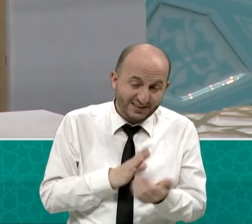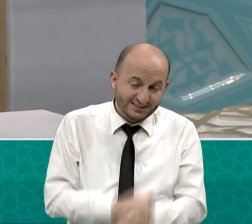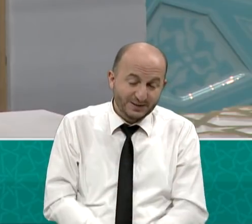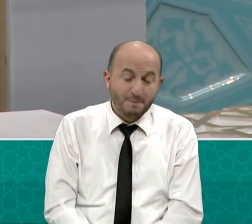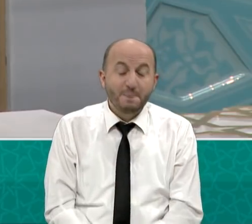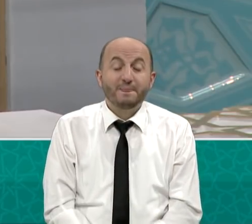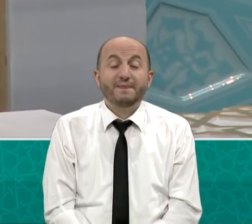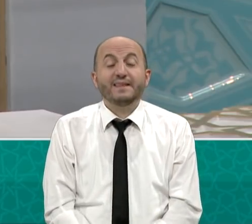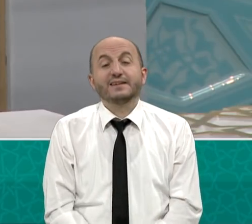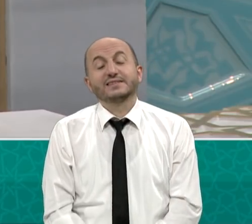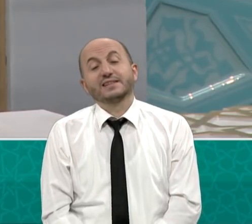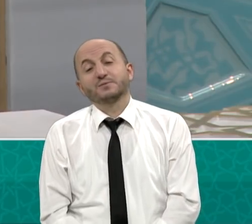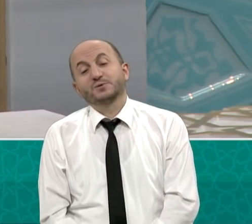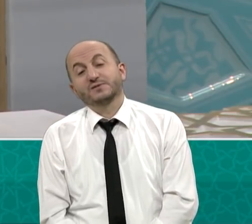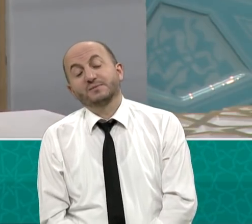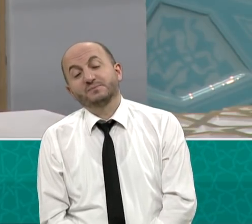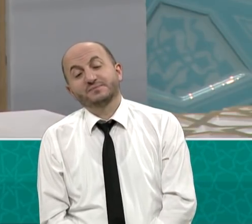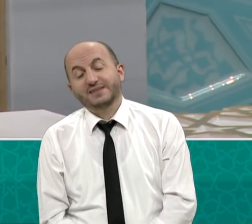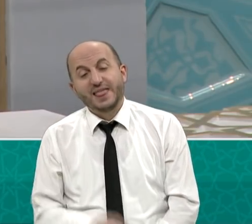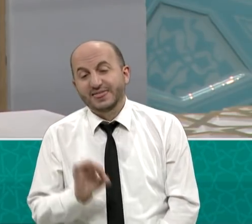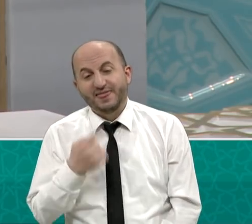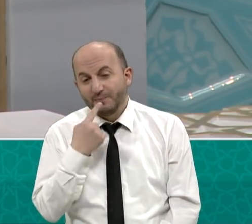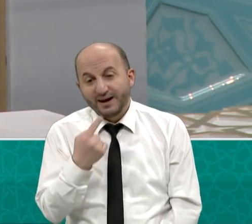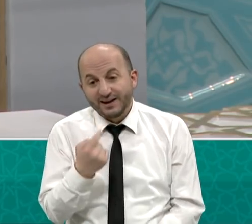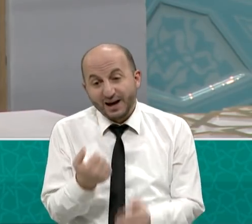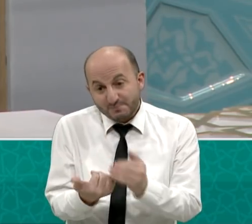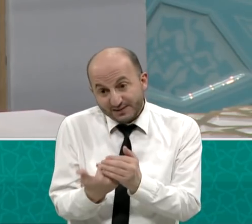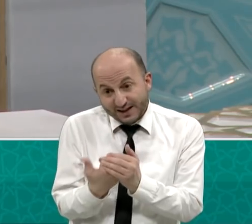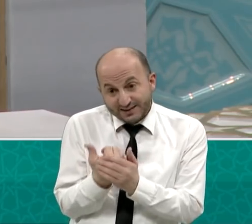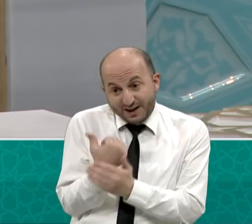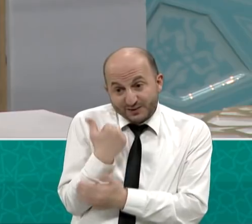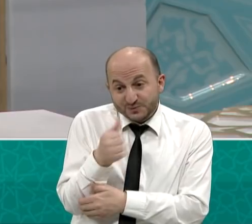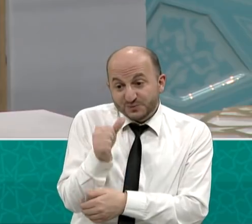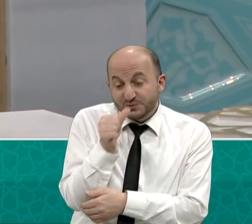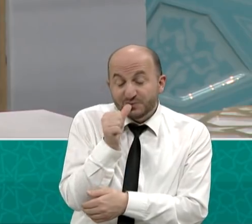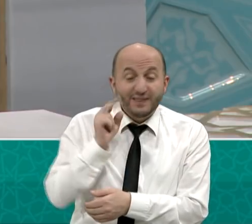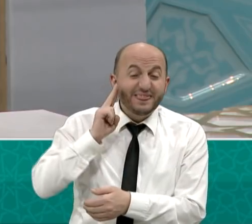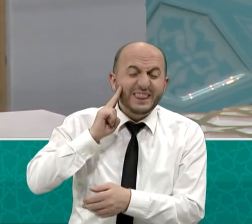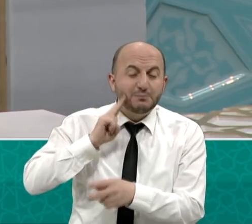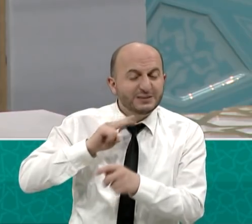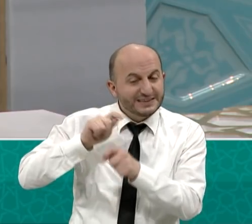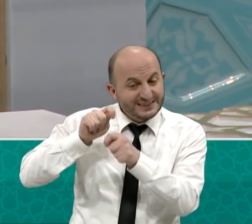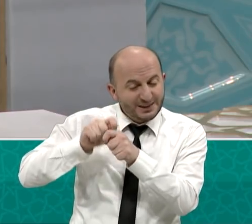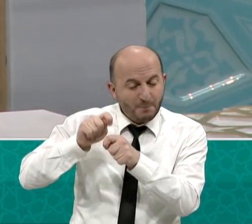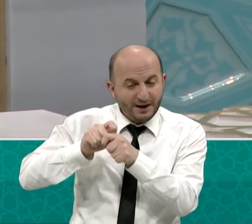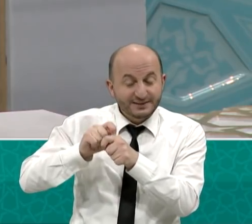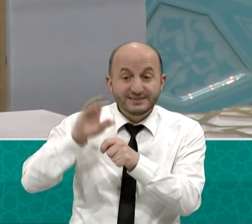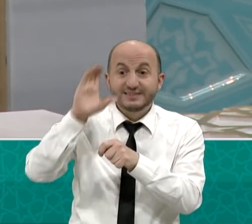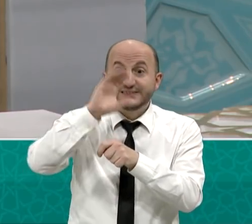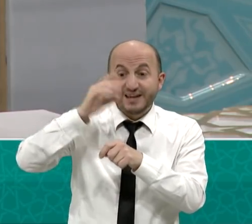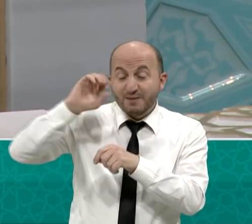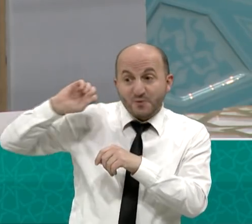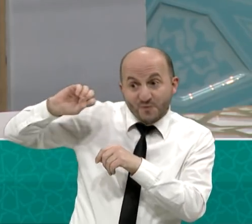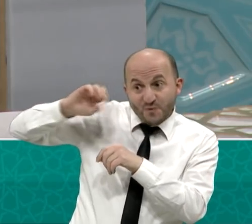nûra. Bunu diyeceksin. Ne demek bu? Yani bu suyu temizleyici kılan ve İslam'ı da bir